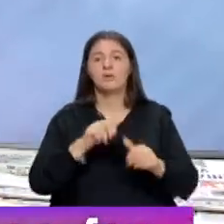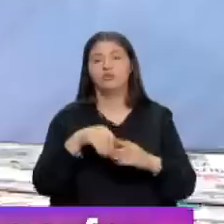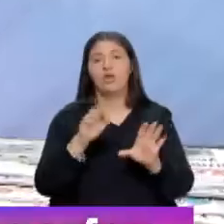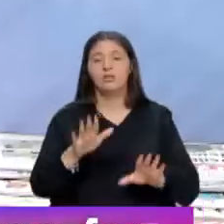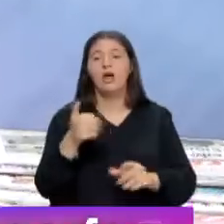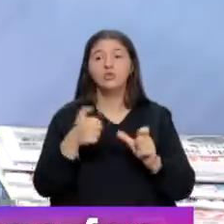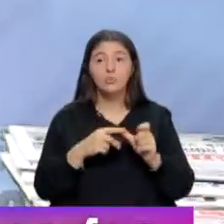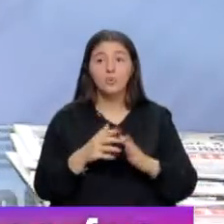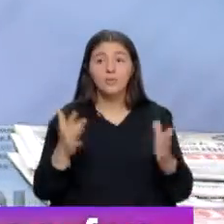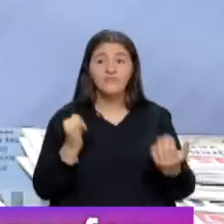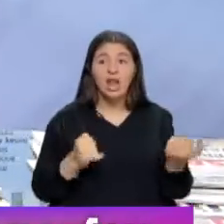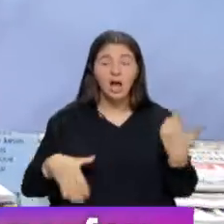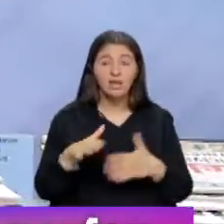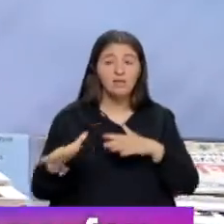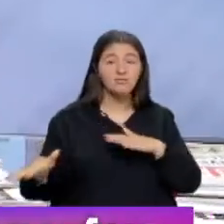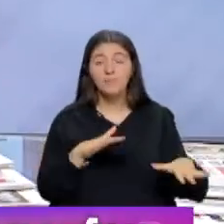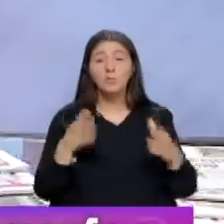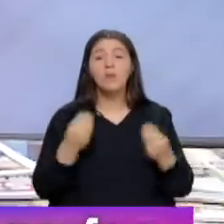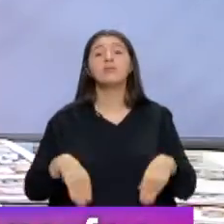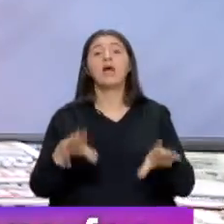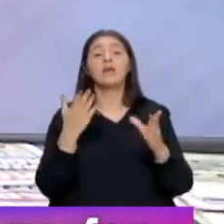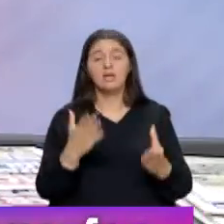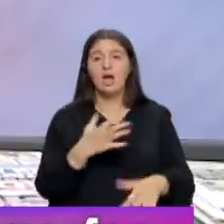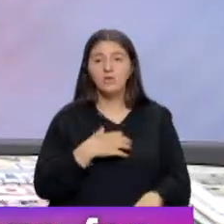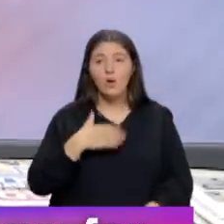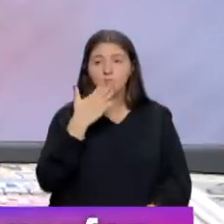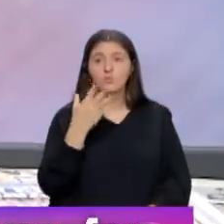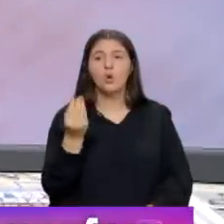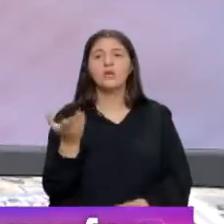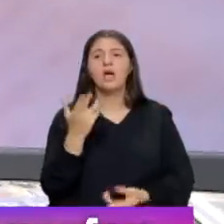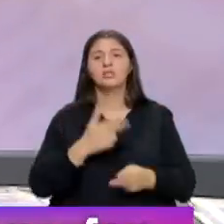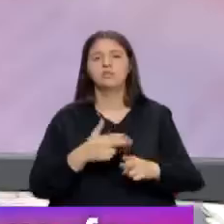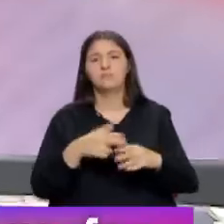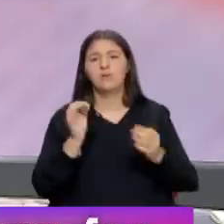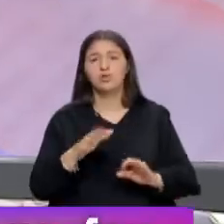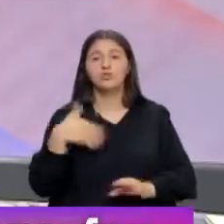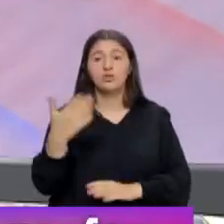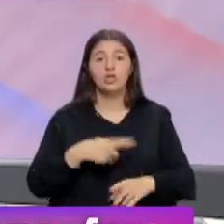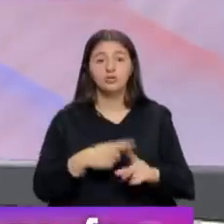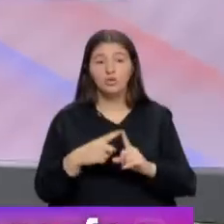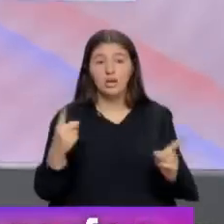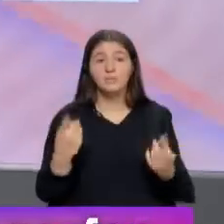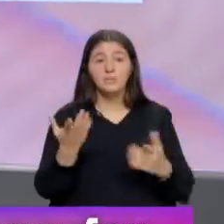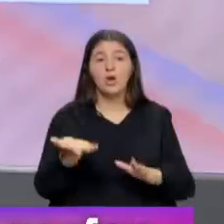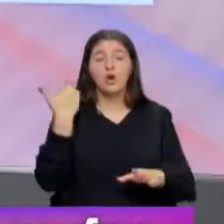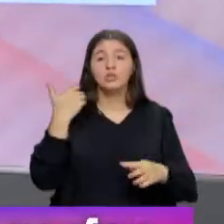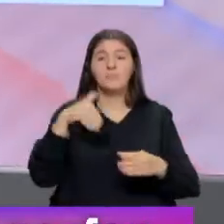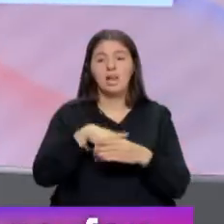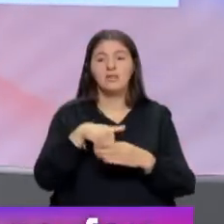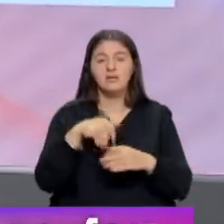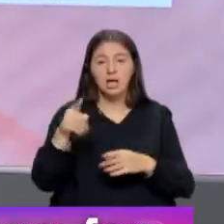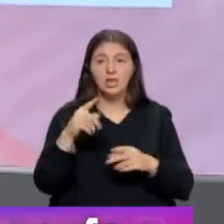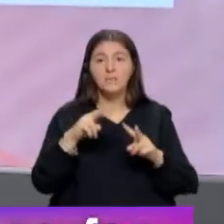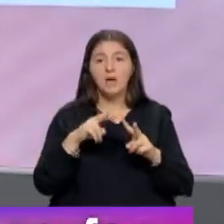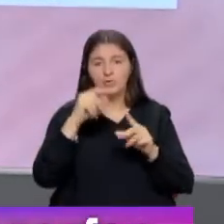6 Şubat'ta O büyük felaket deprem yaşanmasaydı Anaokullarında çok daha hızlı başlayacaktı sonraki dönemde Bir önceki Milli Eğitim Bakanı